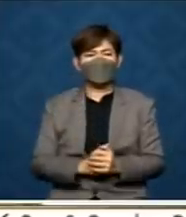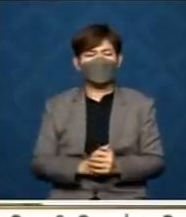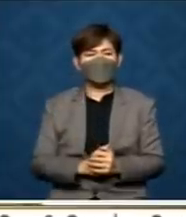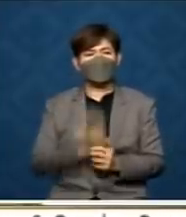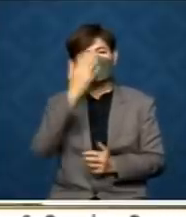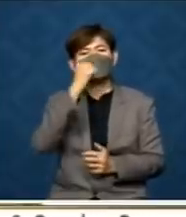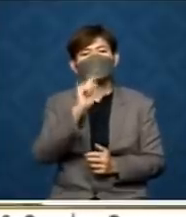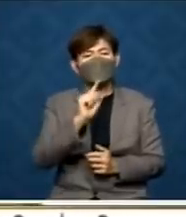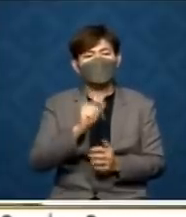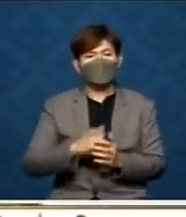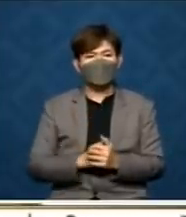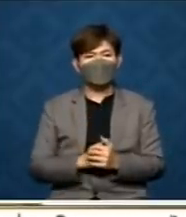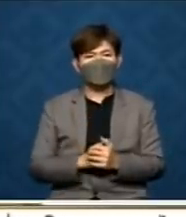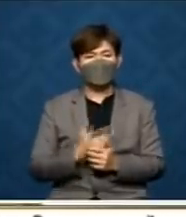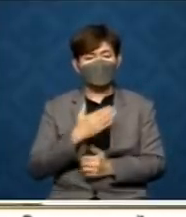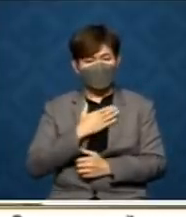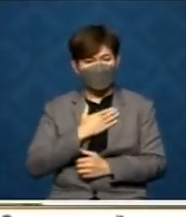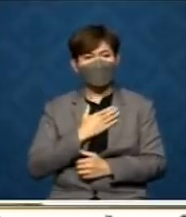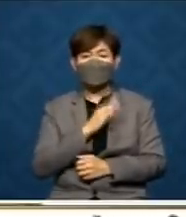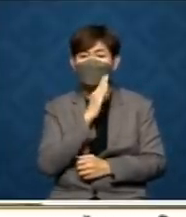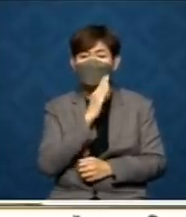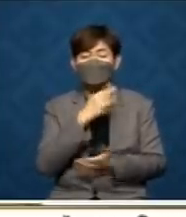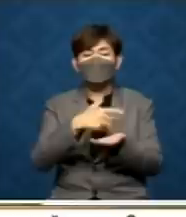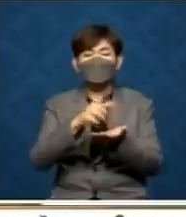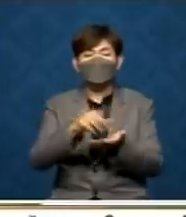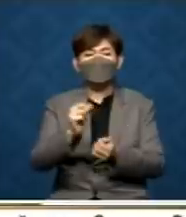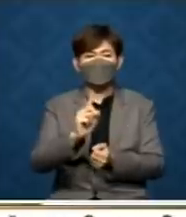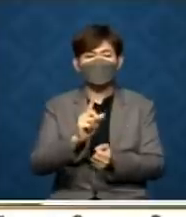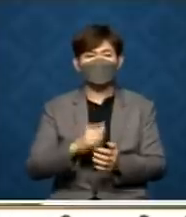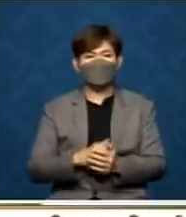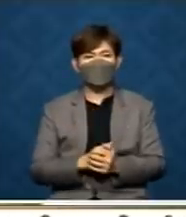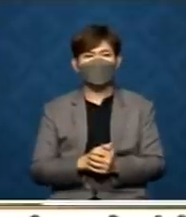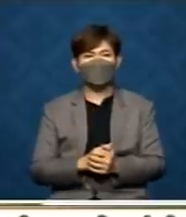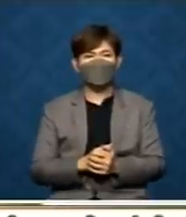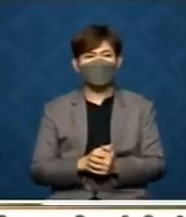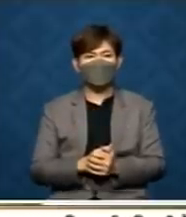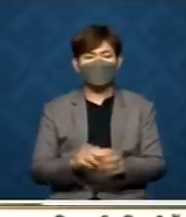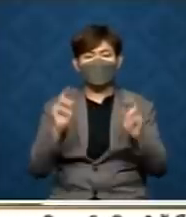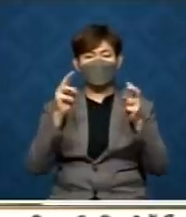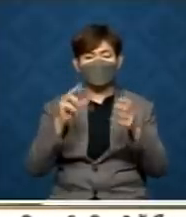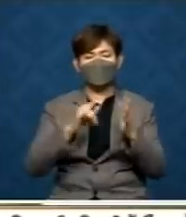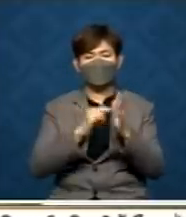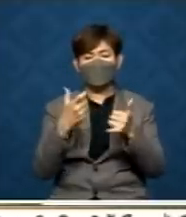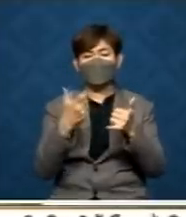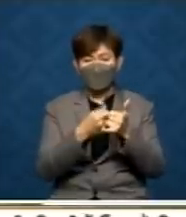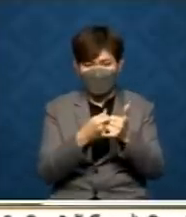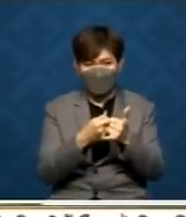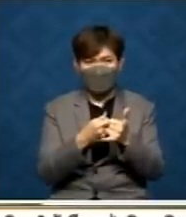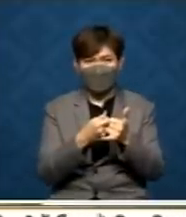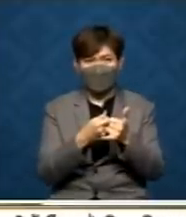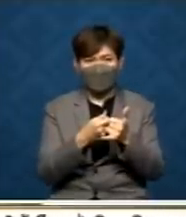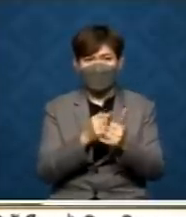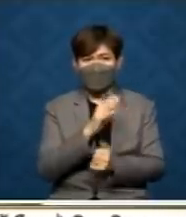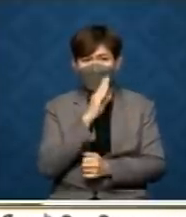ทำไมไม่เข้าผมต้องสมมติฐานก่อนว่าพอมีเรื่องวัคซีนทางปั๊บแต่